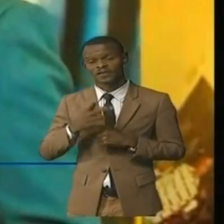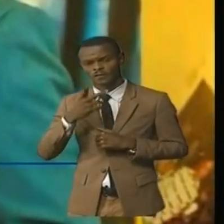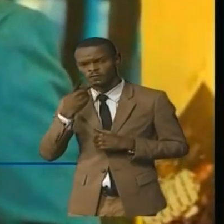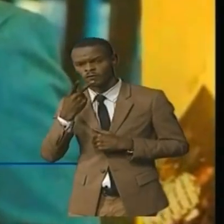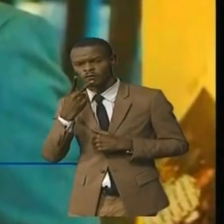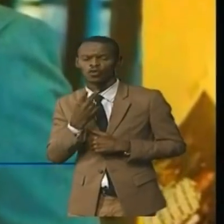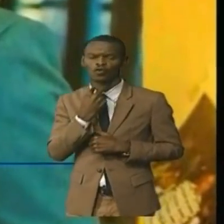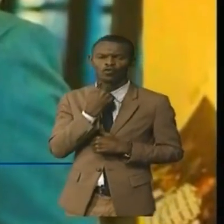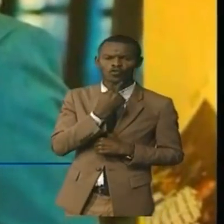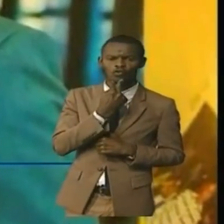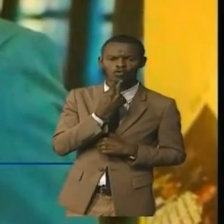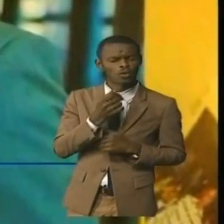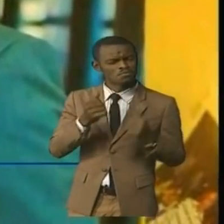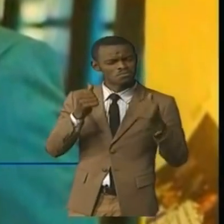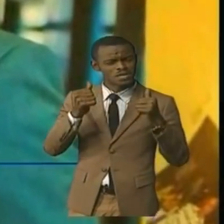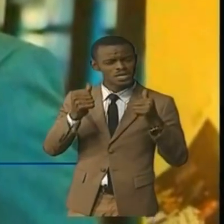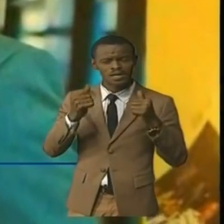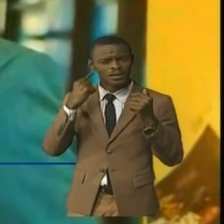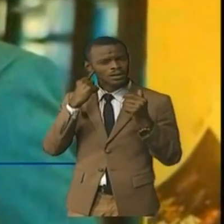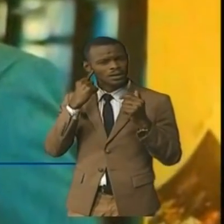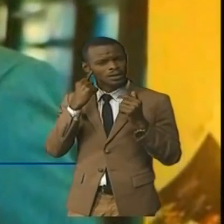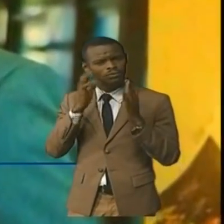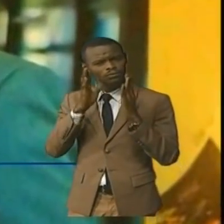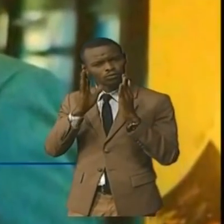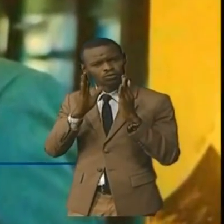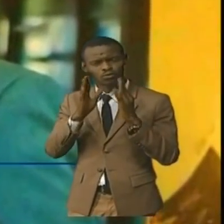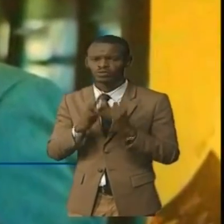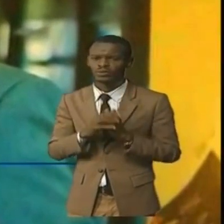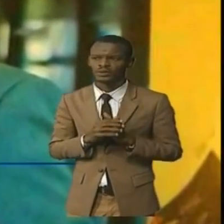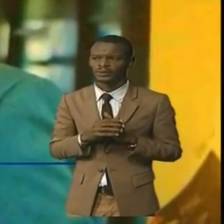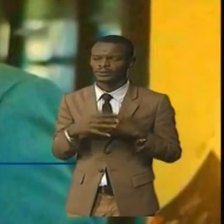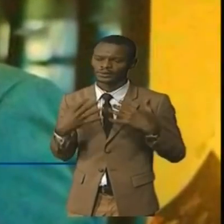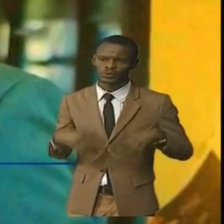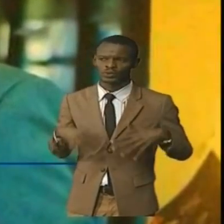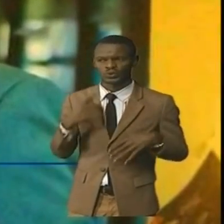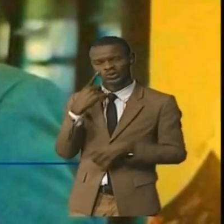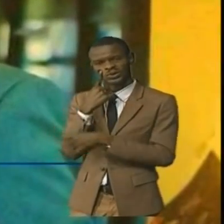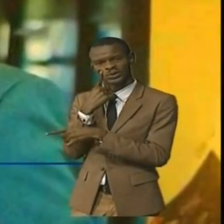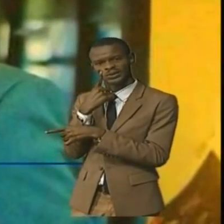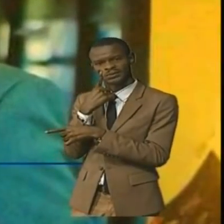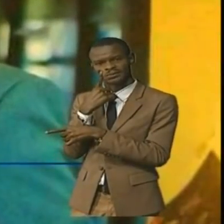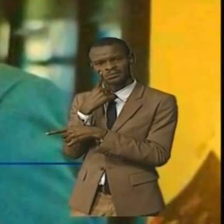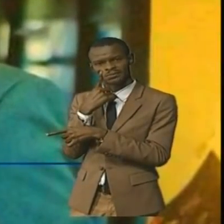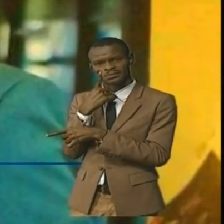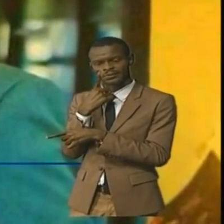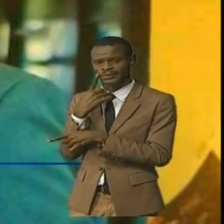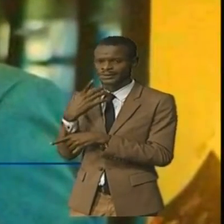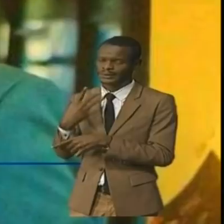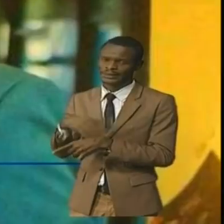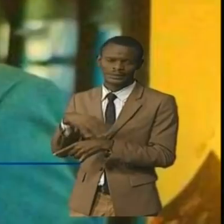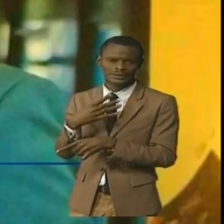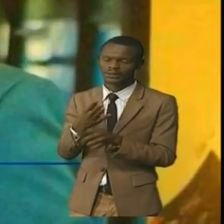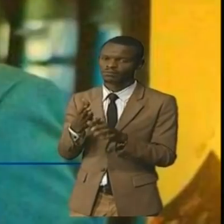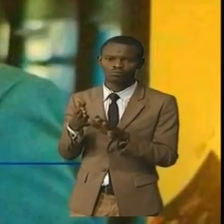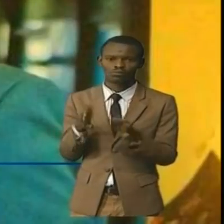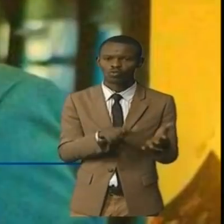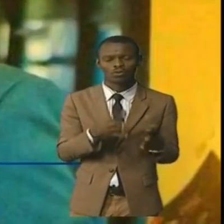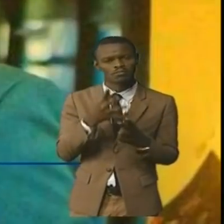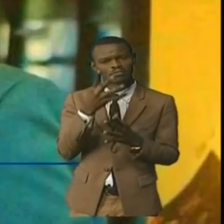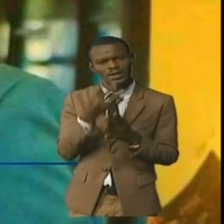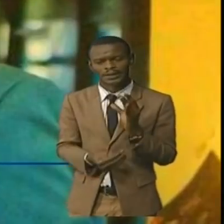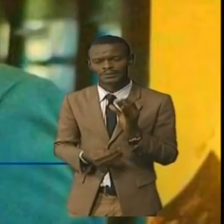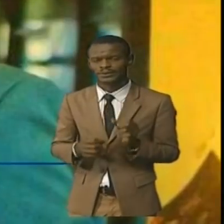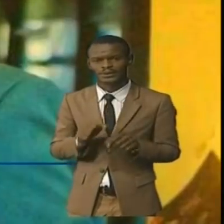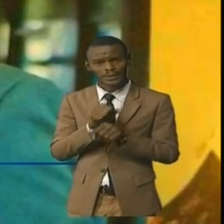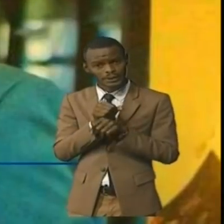Guillaume Sylvestre Koukoumamengi Pondji, aujourd'hui une fois de plus tu nous invites, mais sans carte d'invitation. Une carte d'invitation